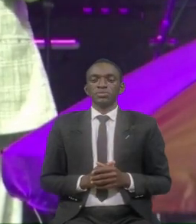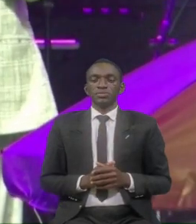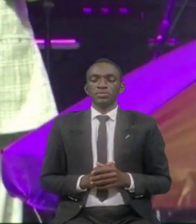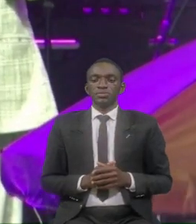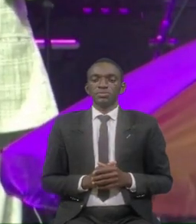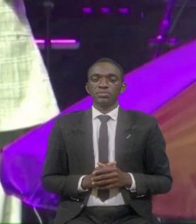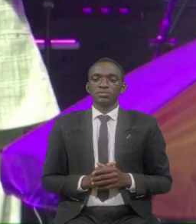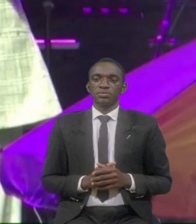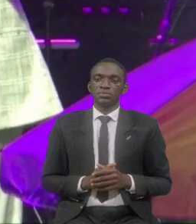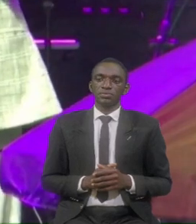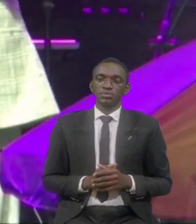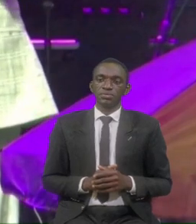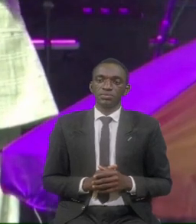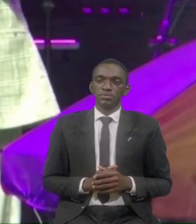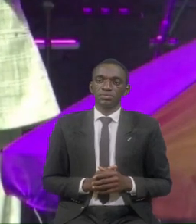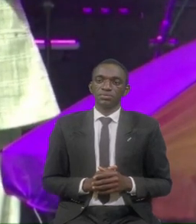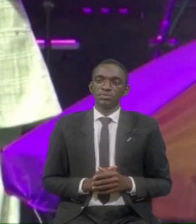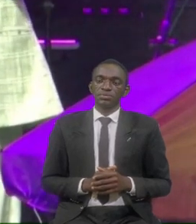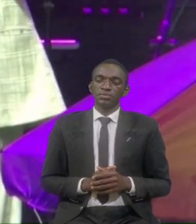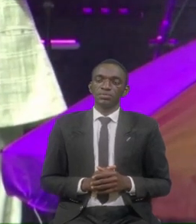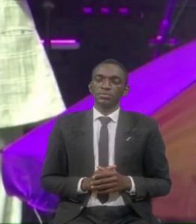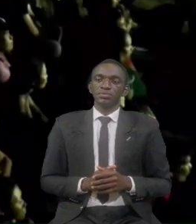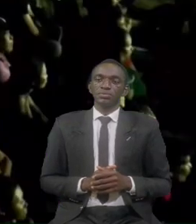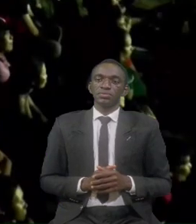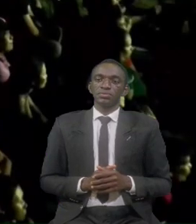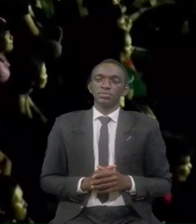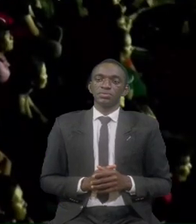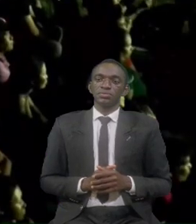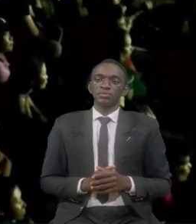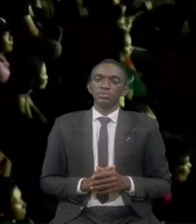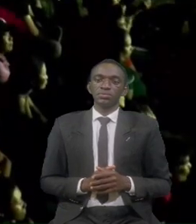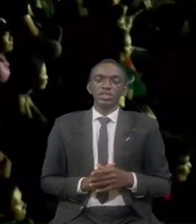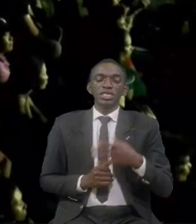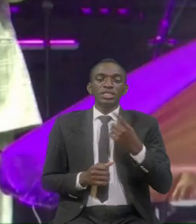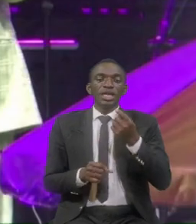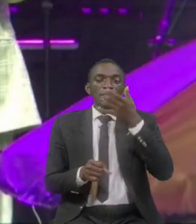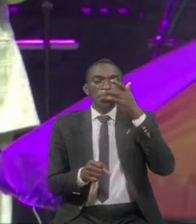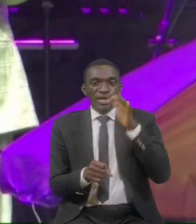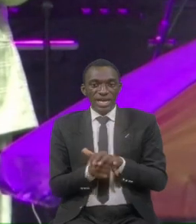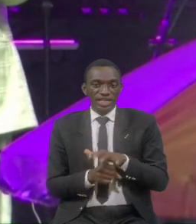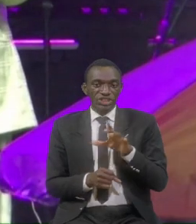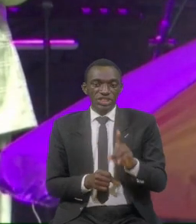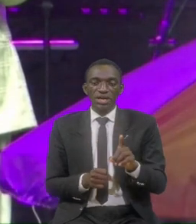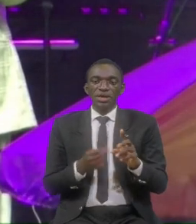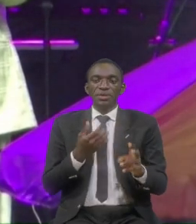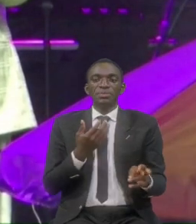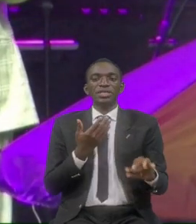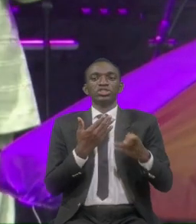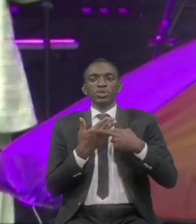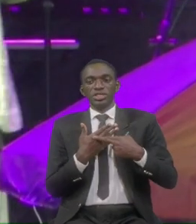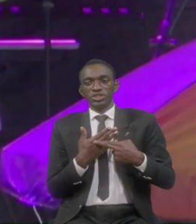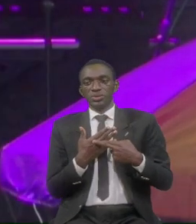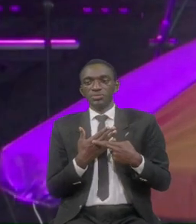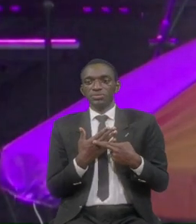nga pagpasiguli ngadto sa parianon. The pledge restoration. Ang